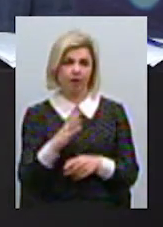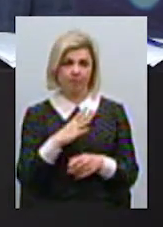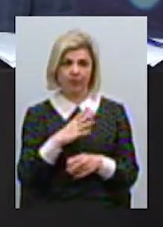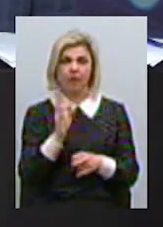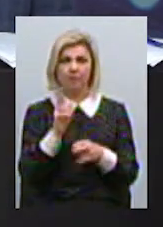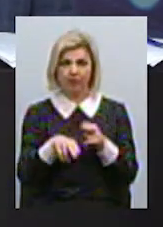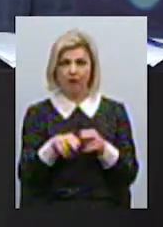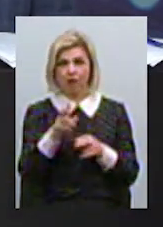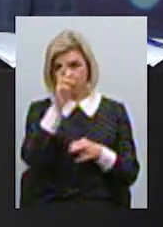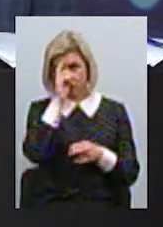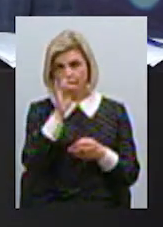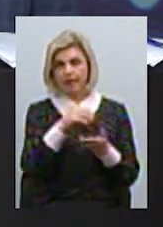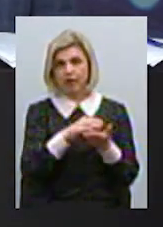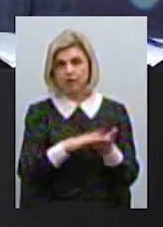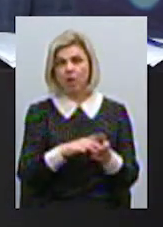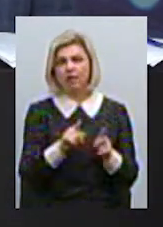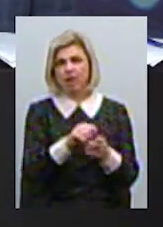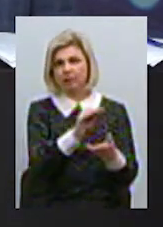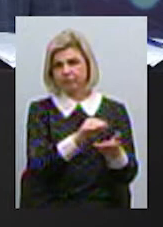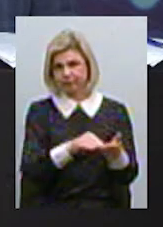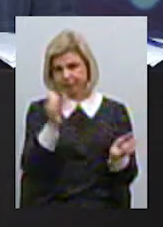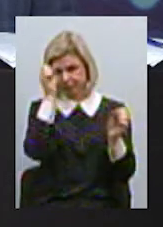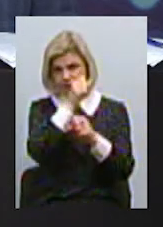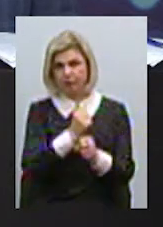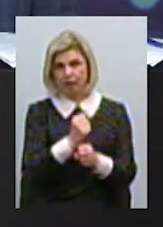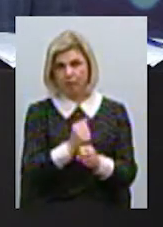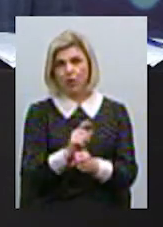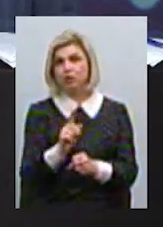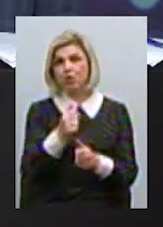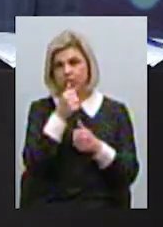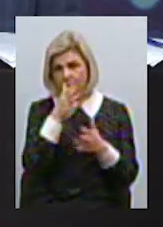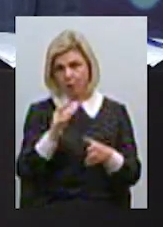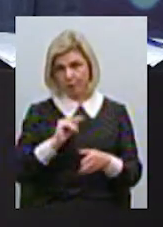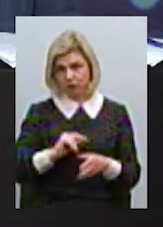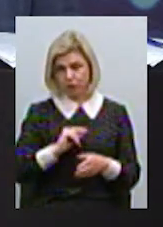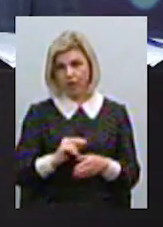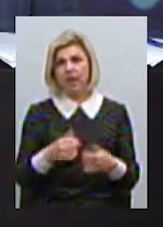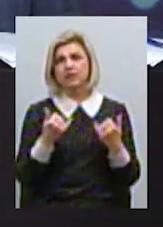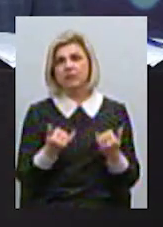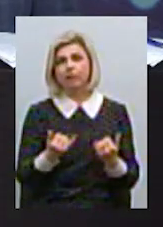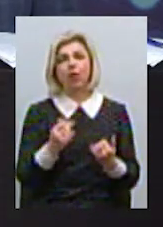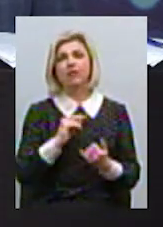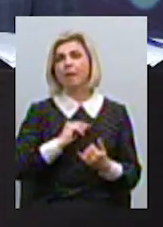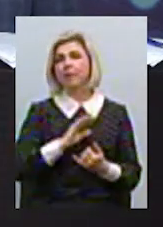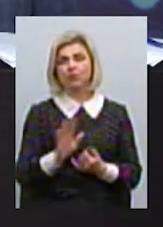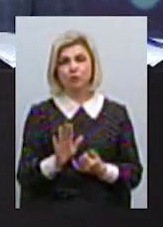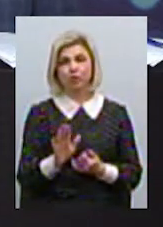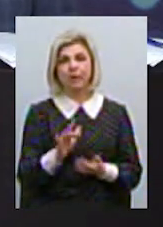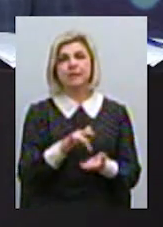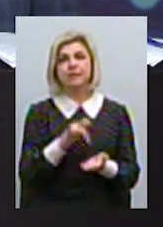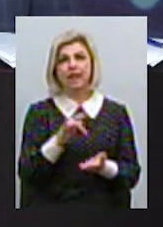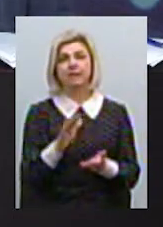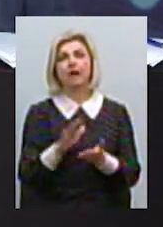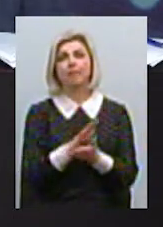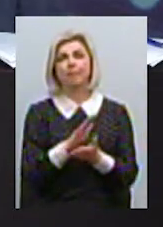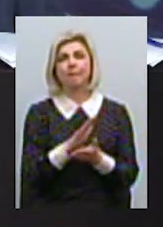Там державний реєстратор так не реєстрував в Радівській радищній адміністрації, що не працювали. Сьогодні, якщо не помиляюсь, не працює у нас центр надання